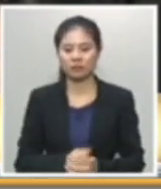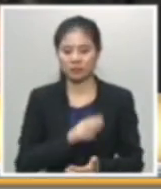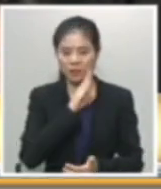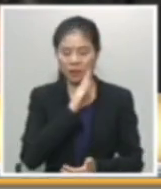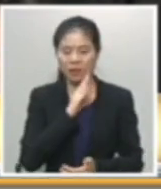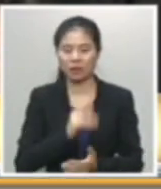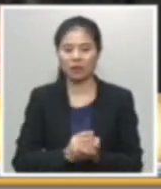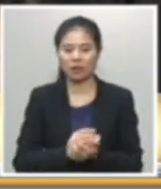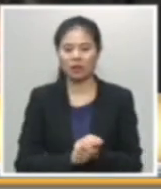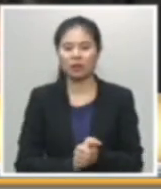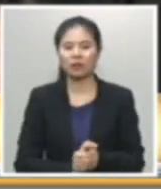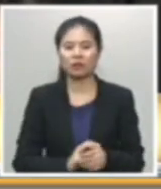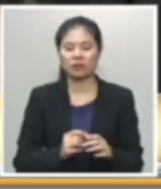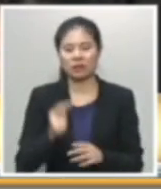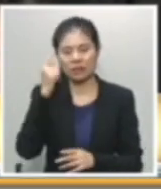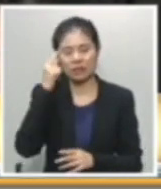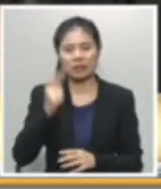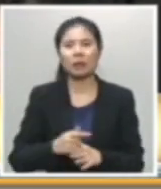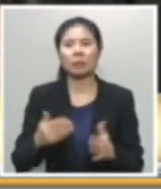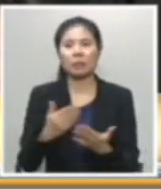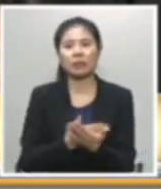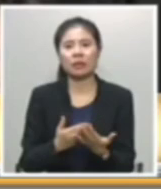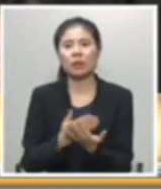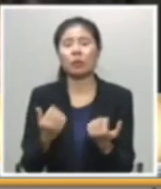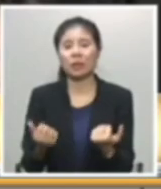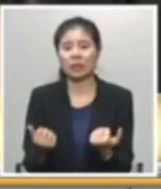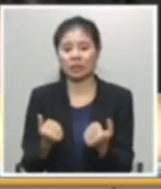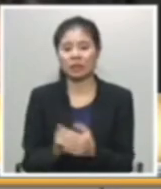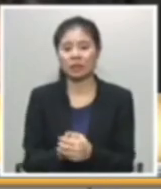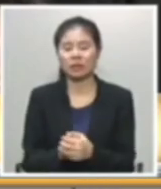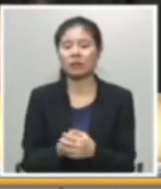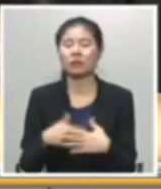กลับท่านยังจะพิจารณาอยู่ในสภานี้ต่อไปเราจะไ